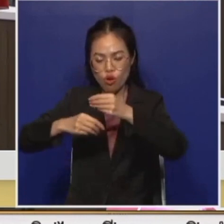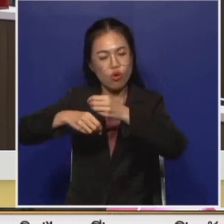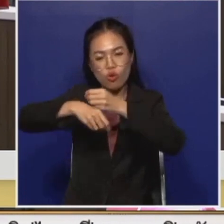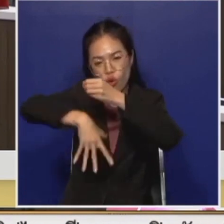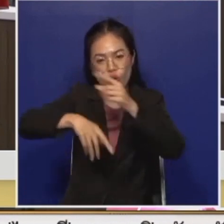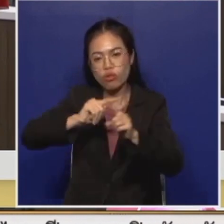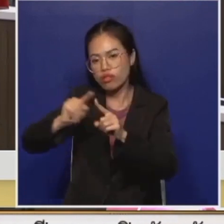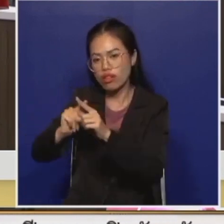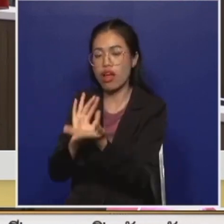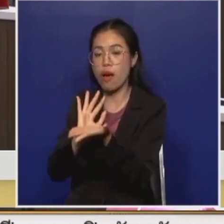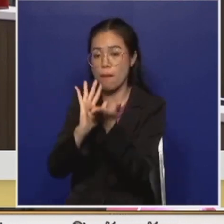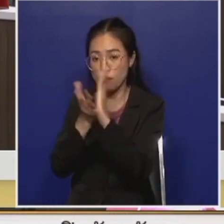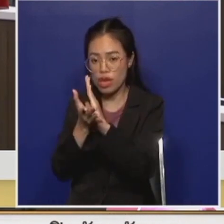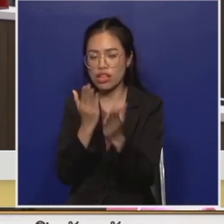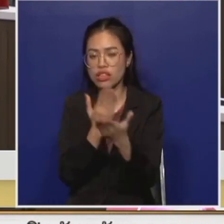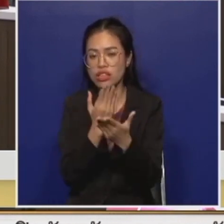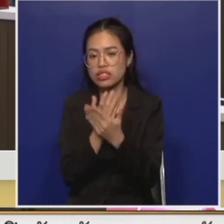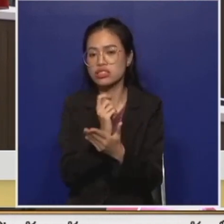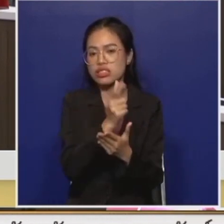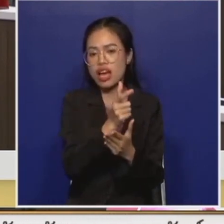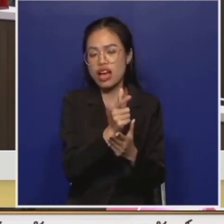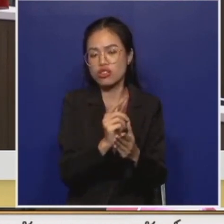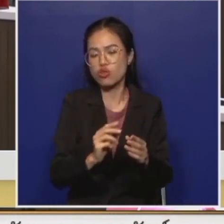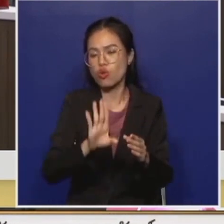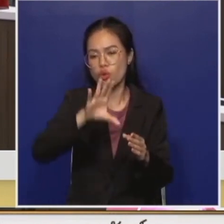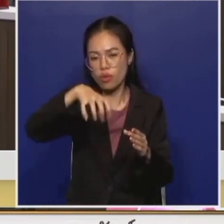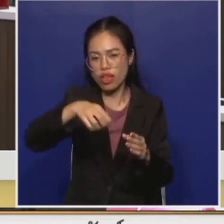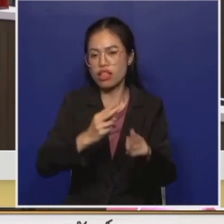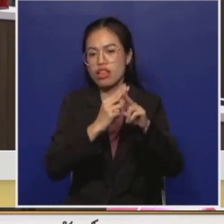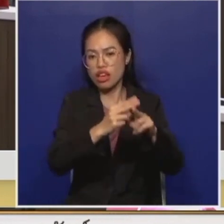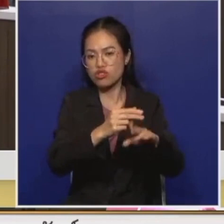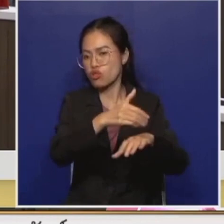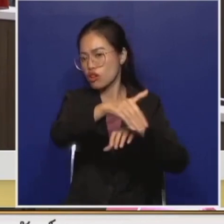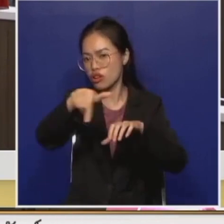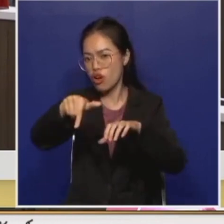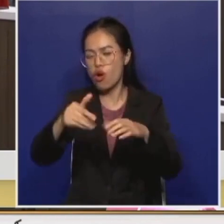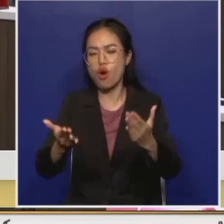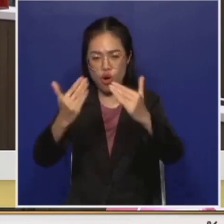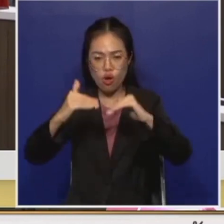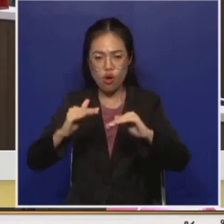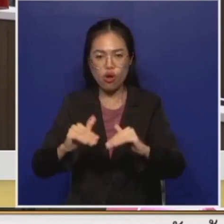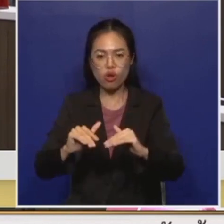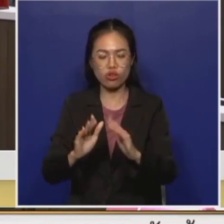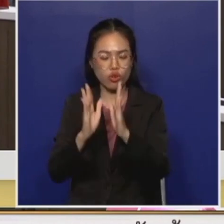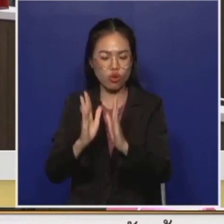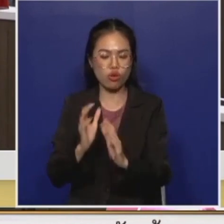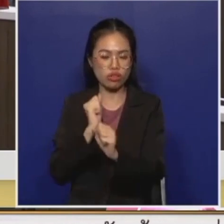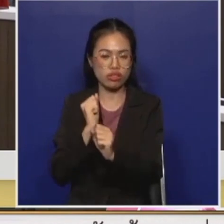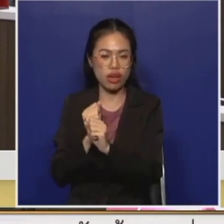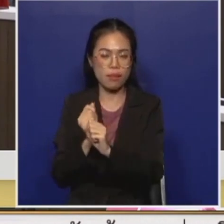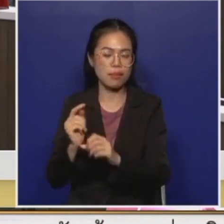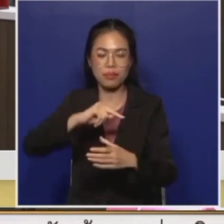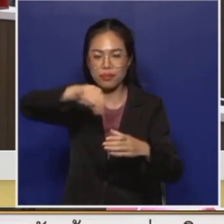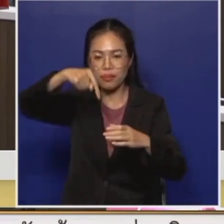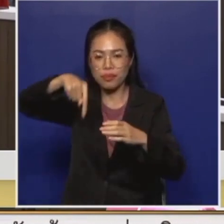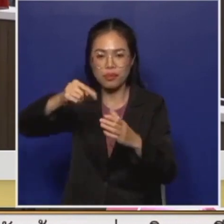ผู้ประกอบกภายนอกลดกําลงคนภายในจะทําให้เป็ก